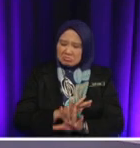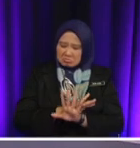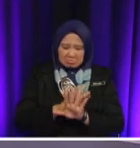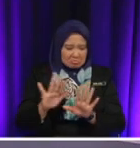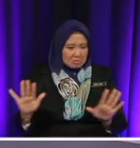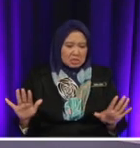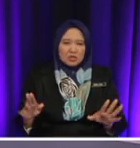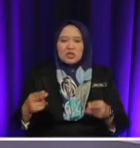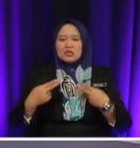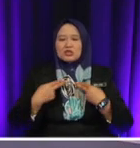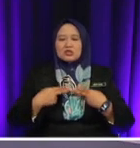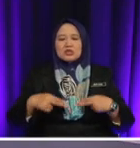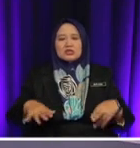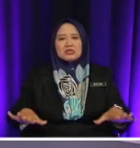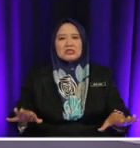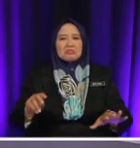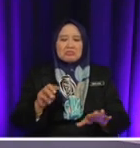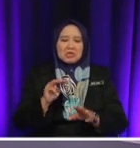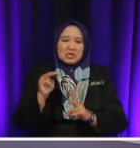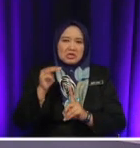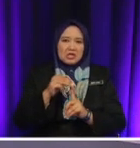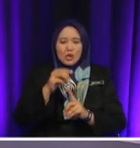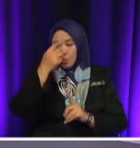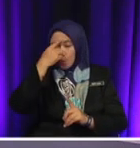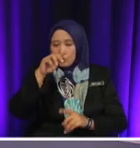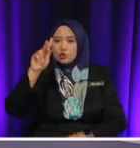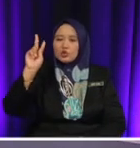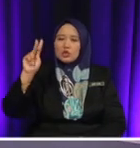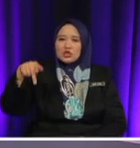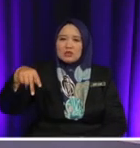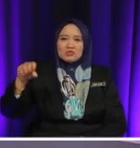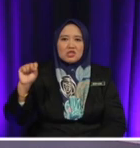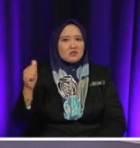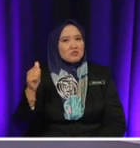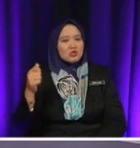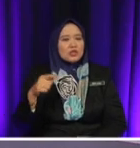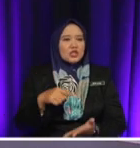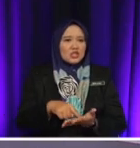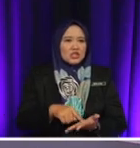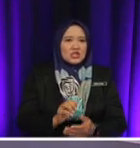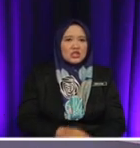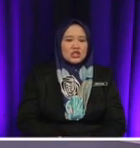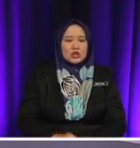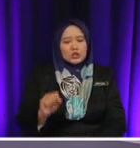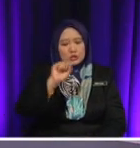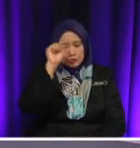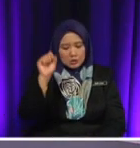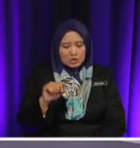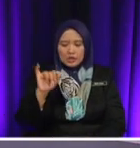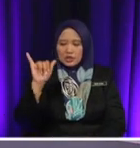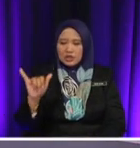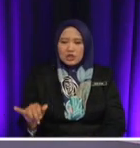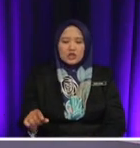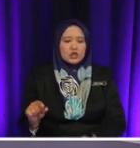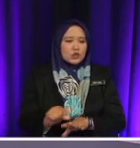KPS yang ke10 ini soalan dalam bentuk mengukum menggunakan nombor ini adalah soalan yang biasa dan selalu saja